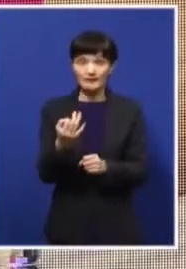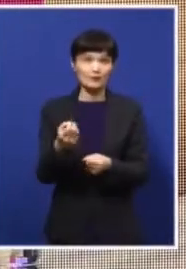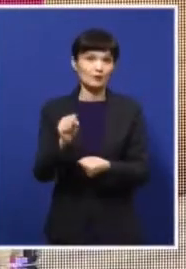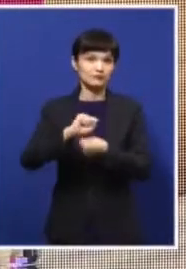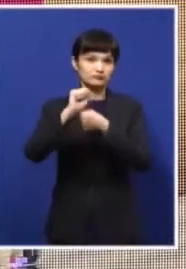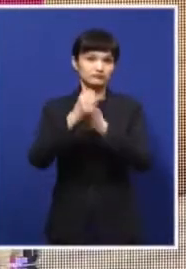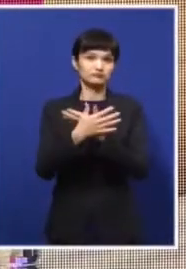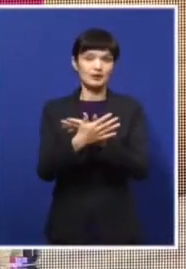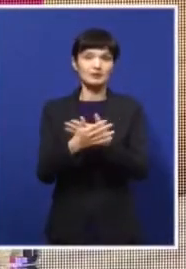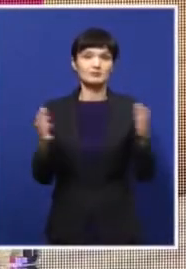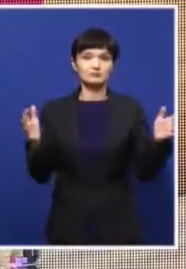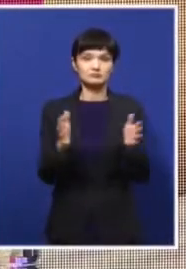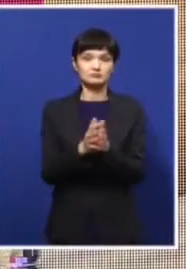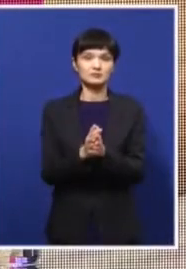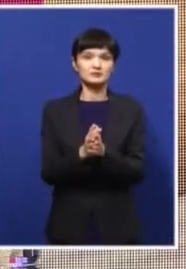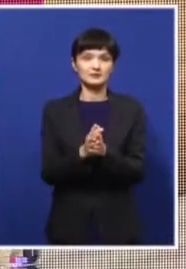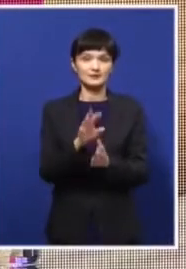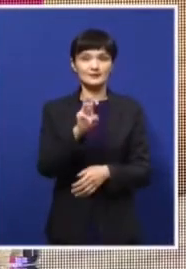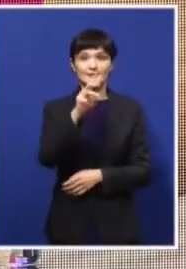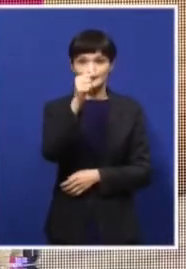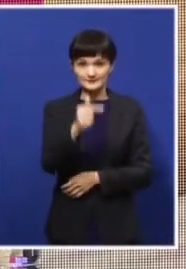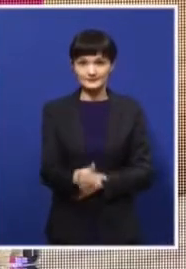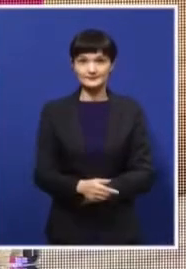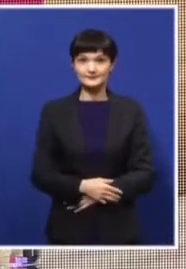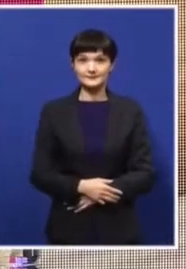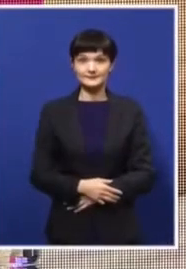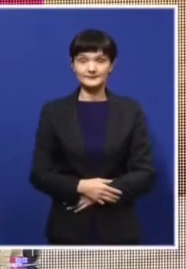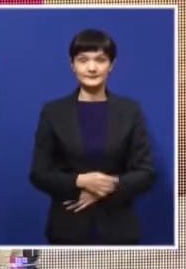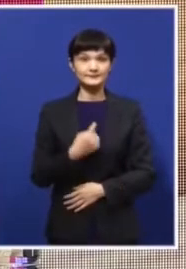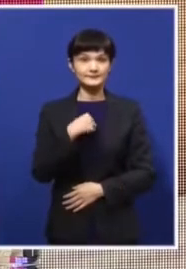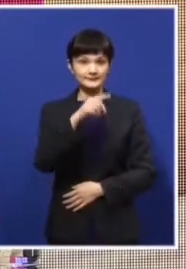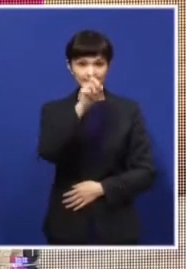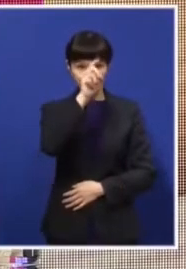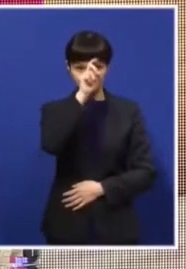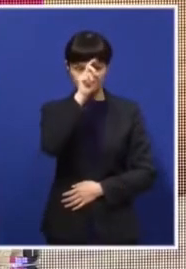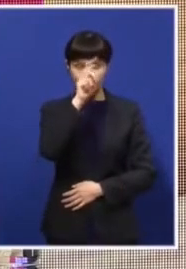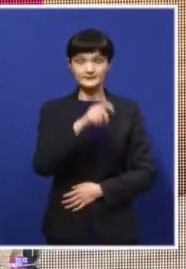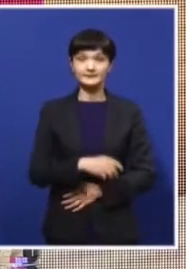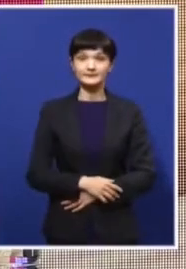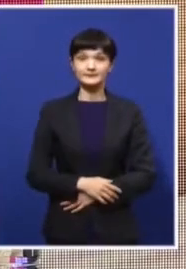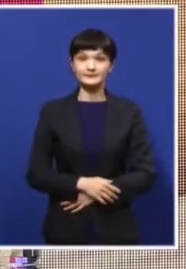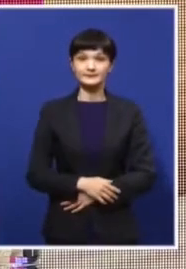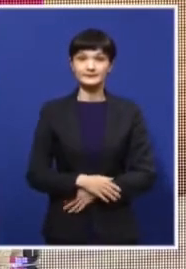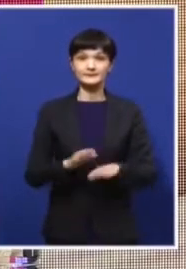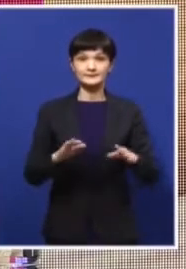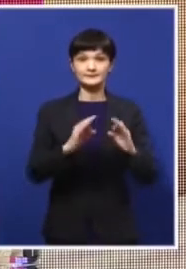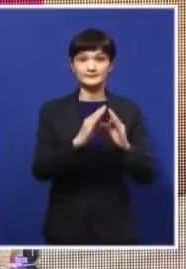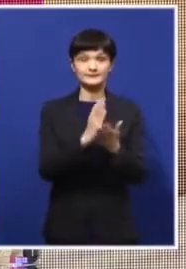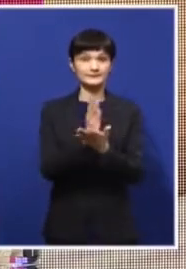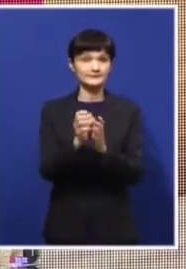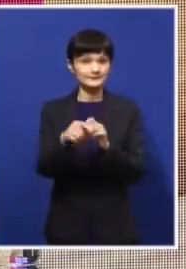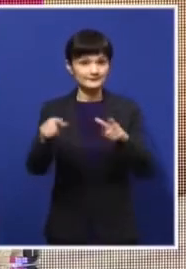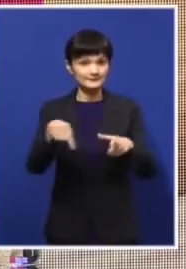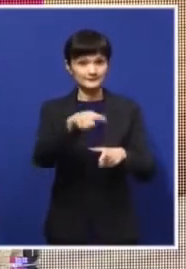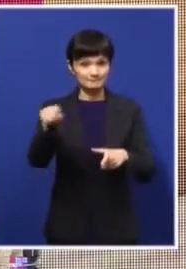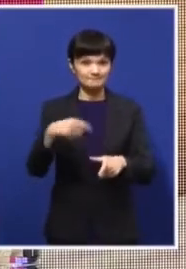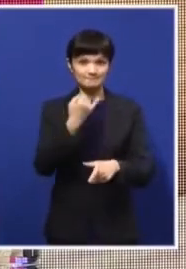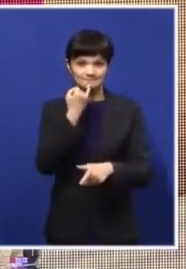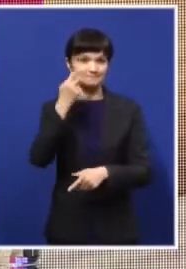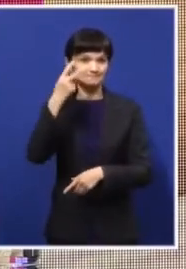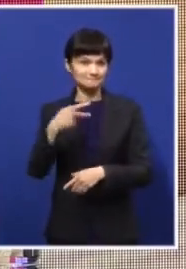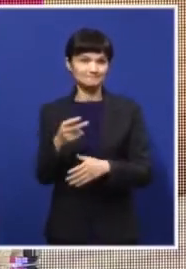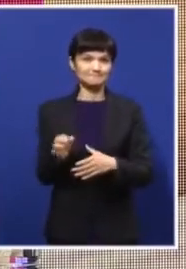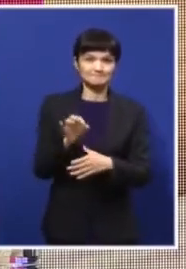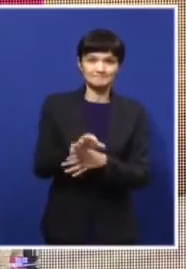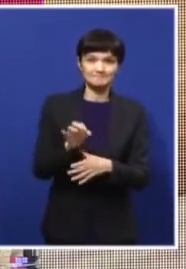所以整个加起来目前是33亿。那我们也希望能够金融机构可以继续给力，可以继续来增